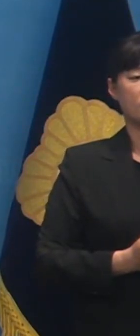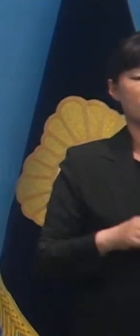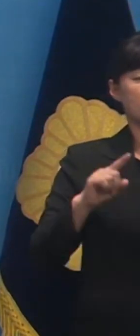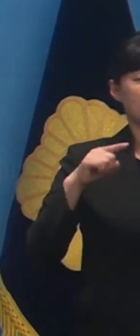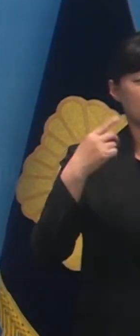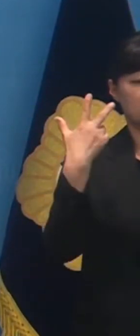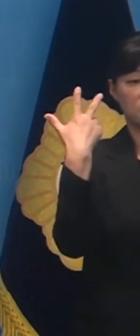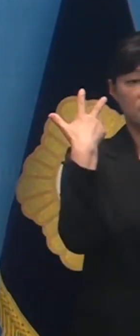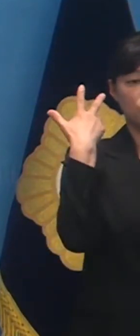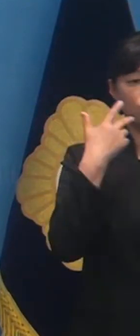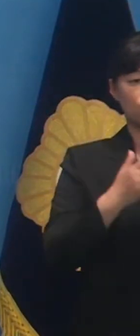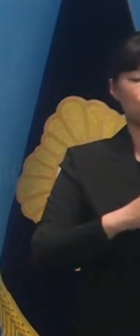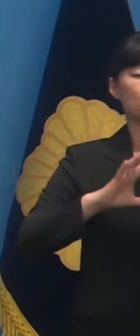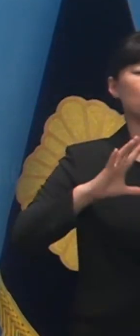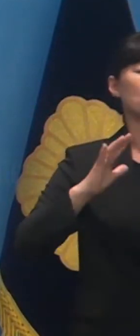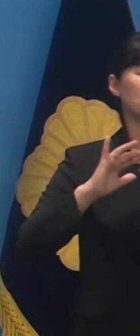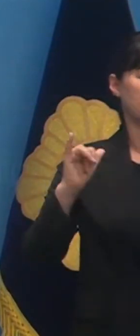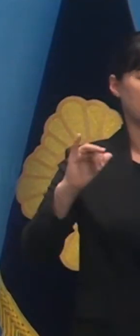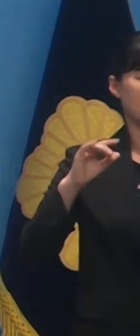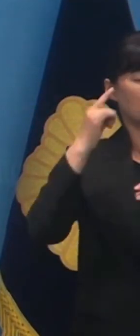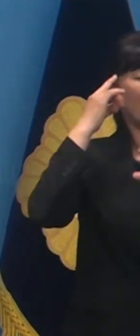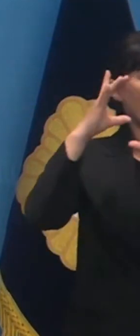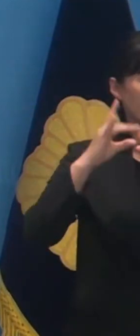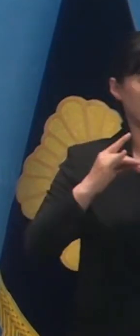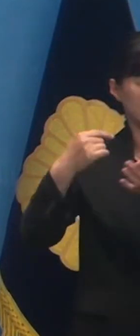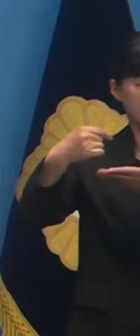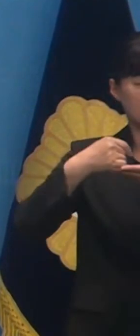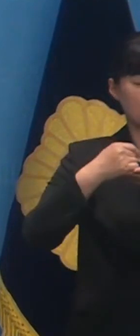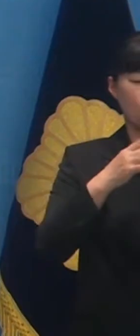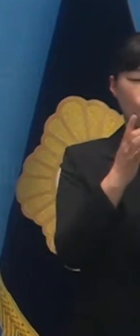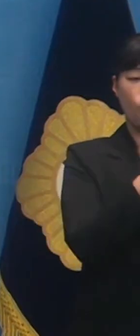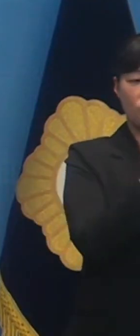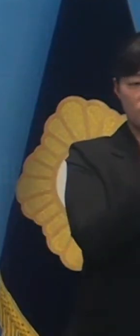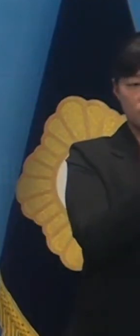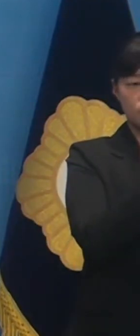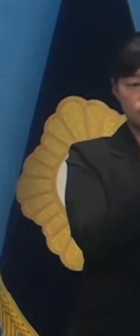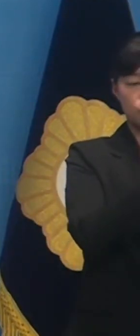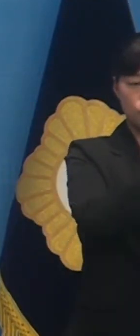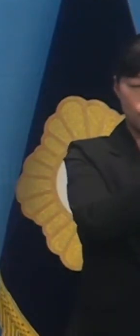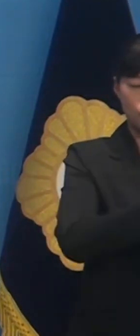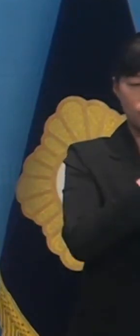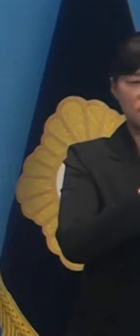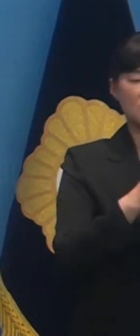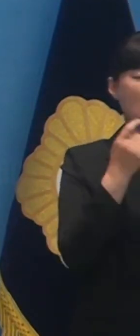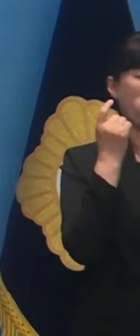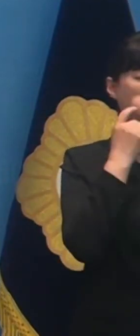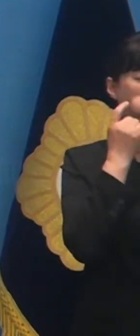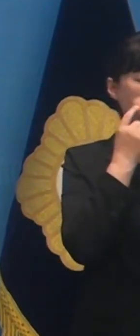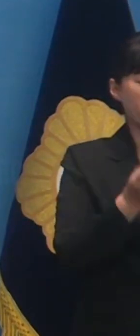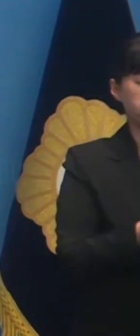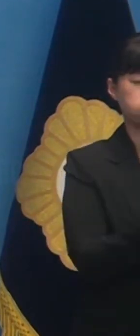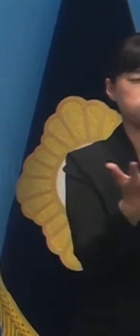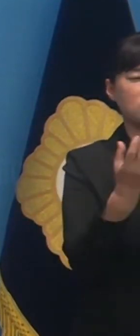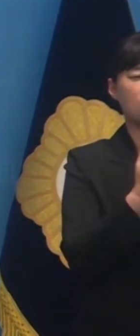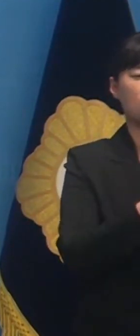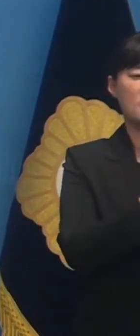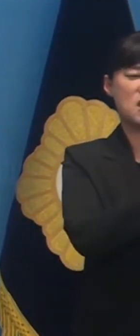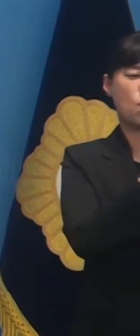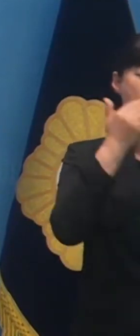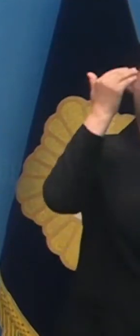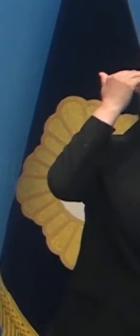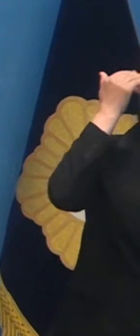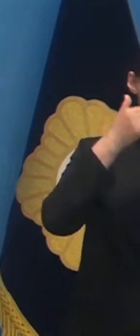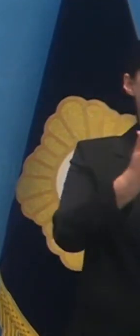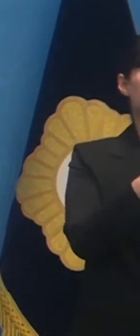다음 지난주 국민동의청원 현황입니다. 온라인 플랫폼상 반복적 허위사실 유포 및 인권